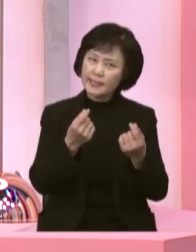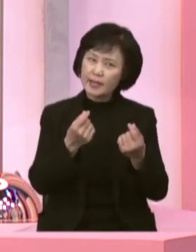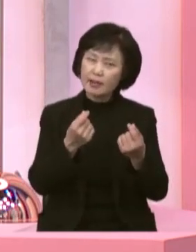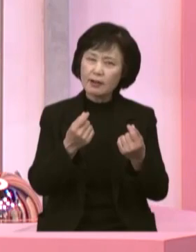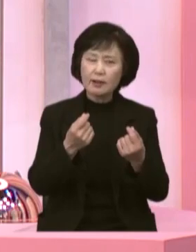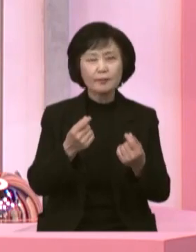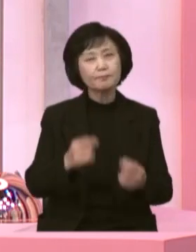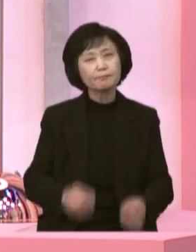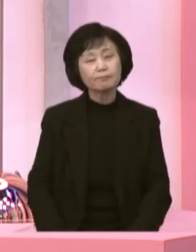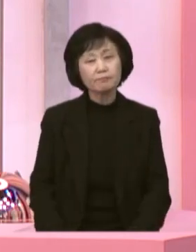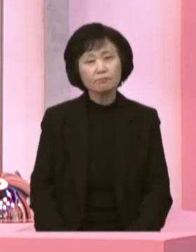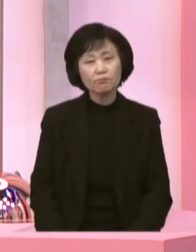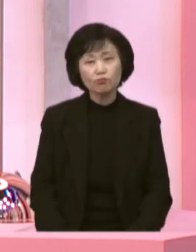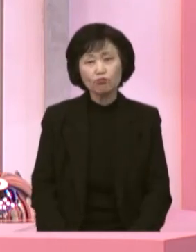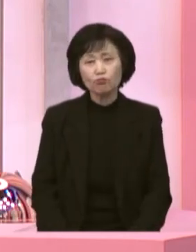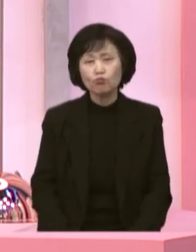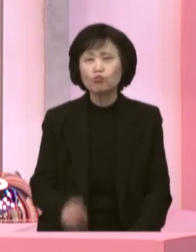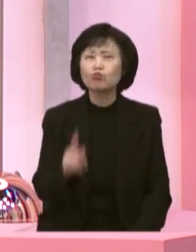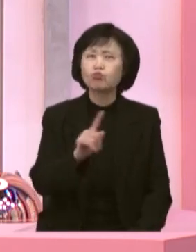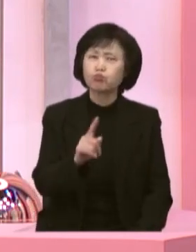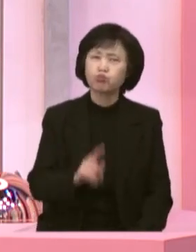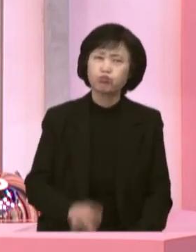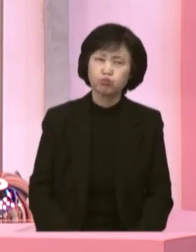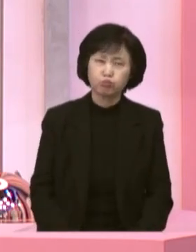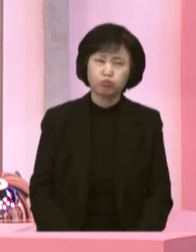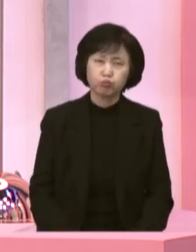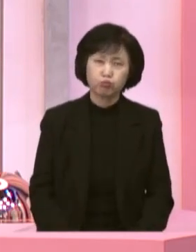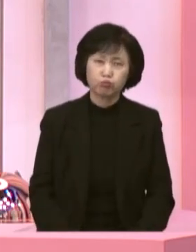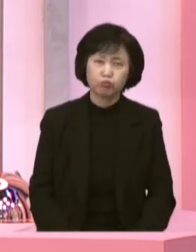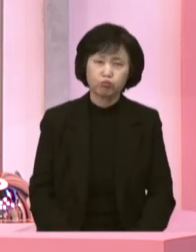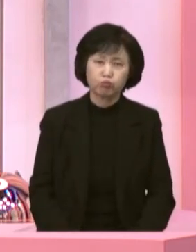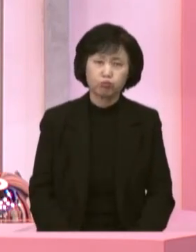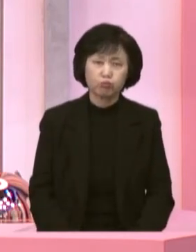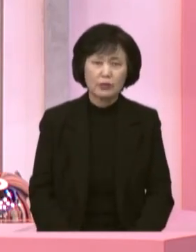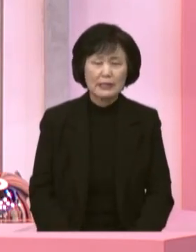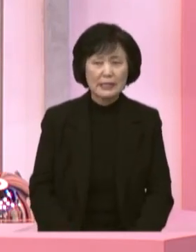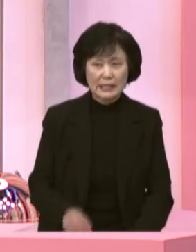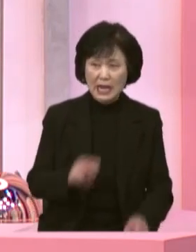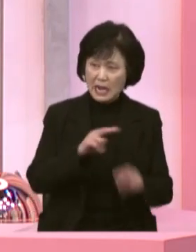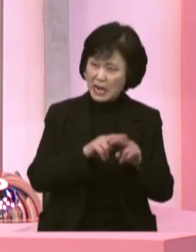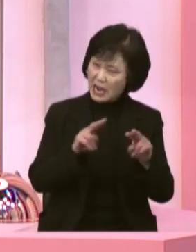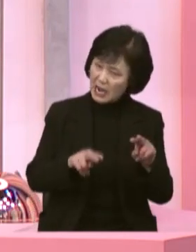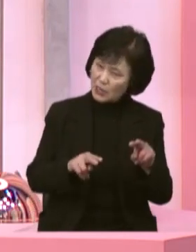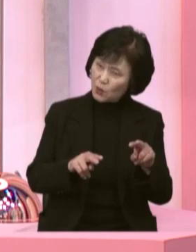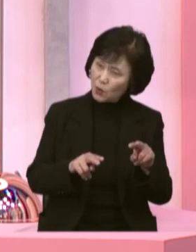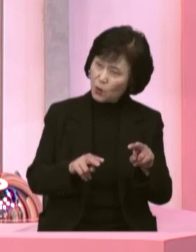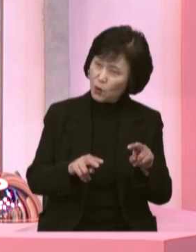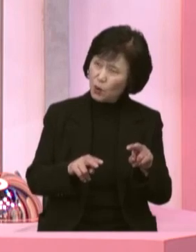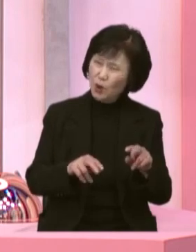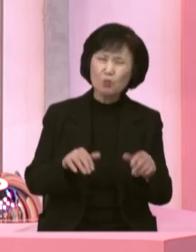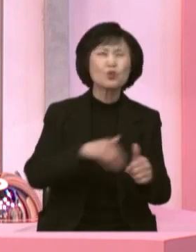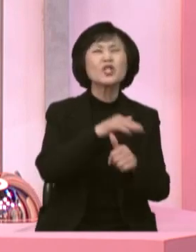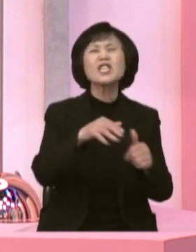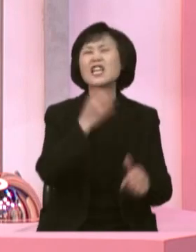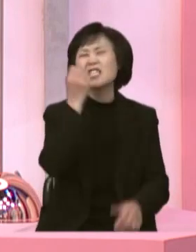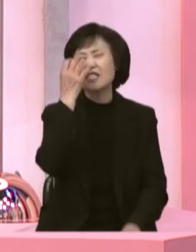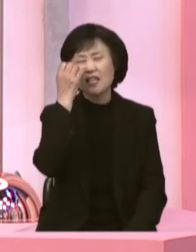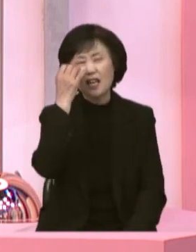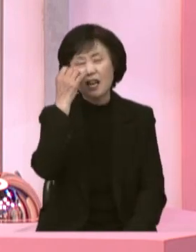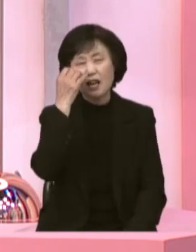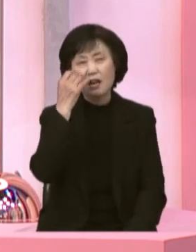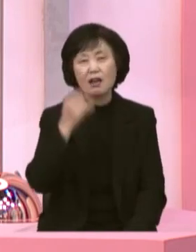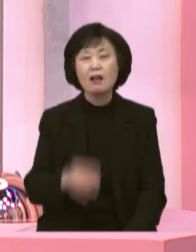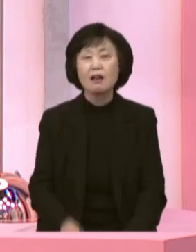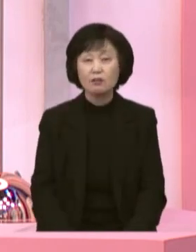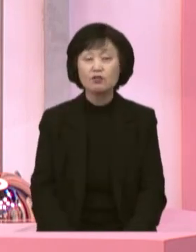이렇게 연습 네, 쫙 네. 하잖아. 몇십 명 쫙 앉아서 하잖아. 아이 급병이 왔어. 딱 돌아가지고